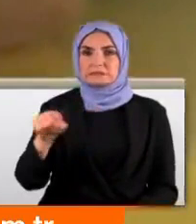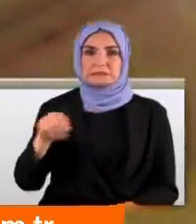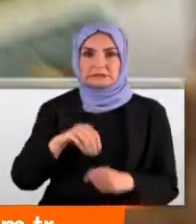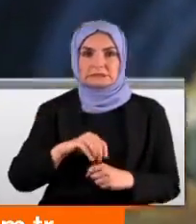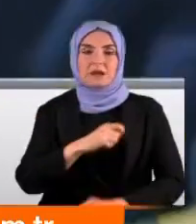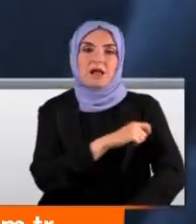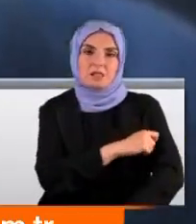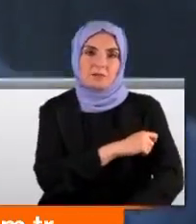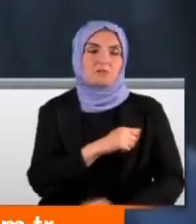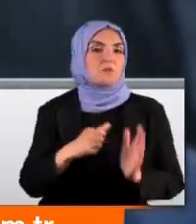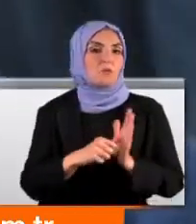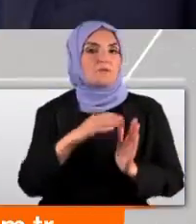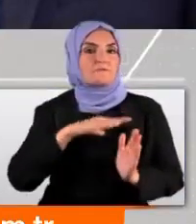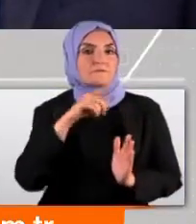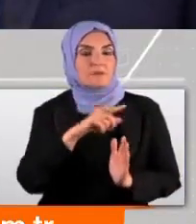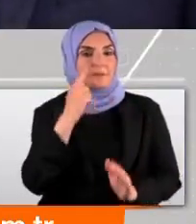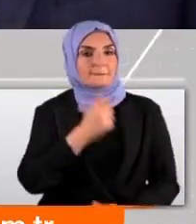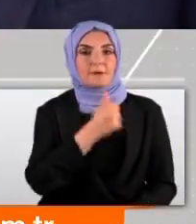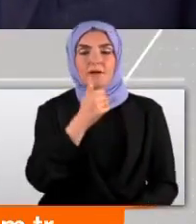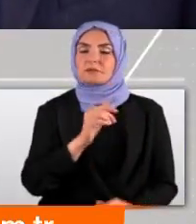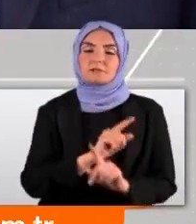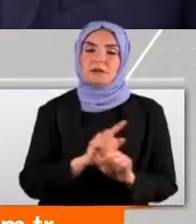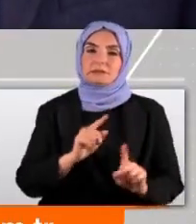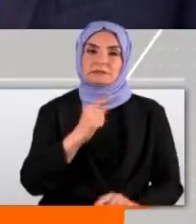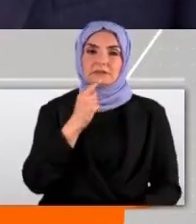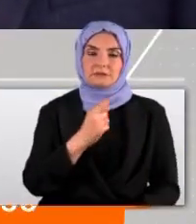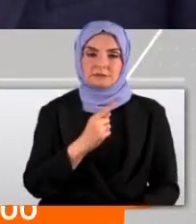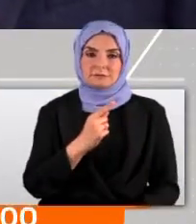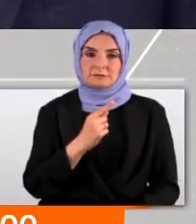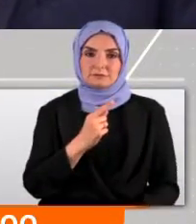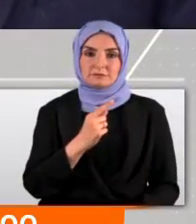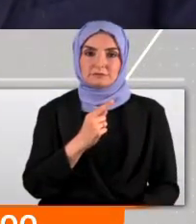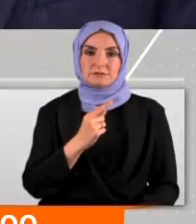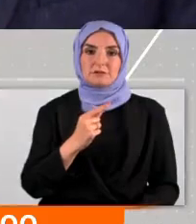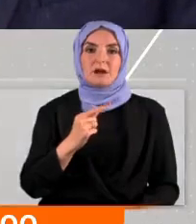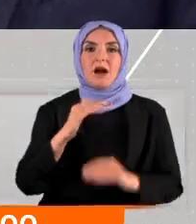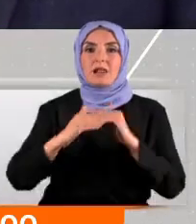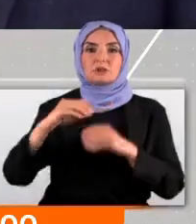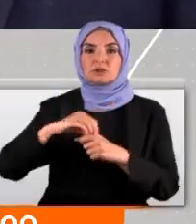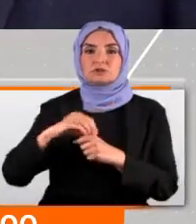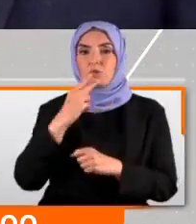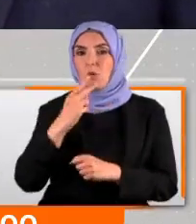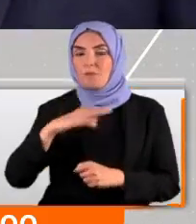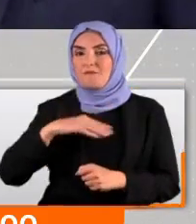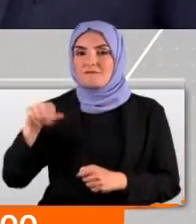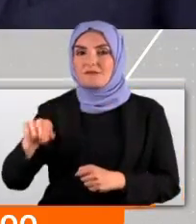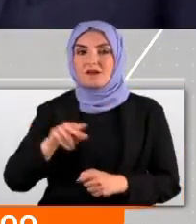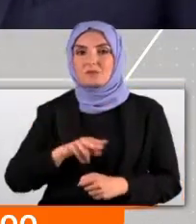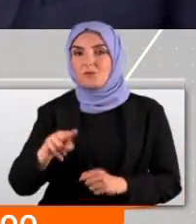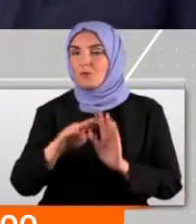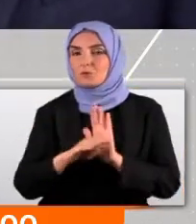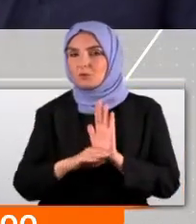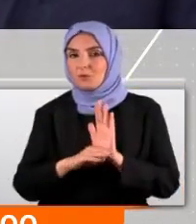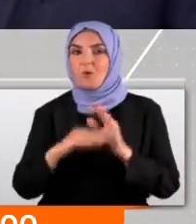yalanladı ve tek formüle işaret etti. Kamuoyunda konuşulan bu formüllerin çoğu doğru değil. Onların bizim çalışmamızda ilgisi yok dedi.